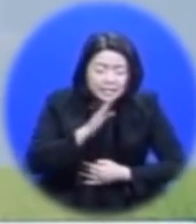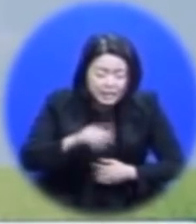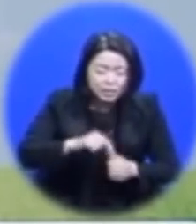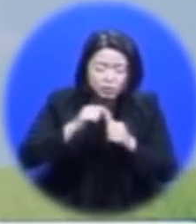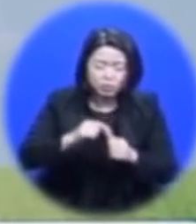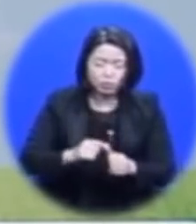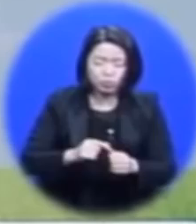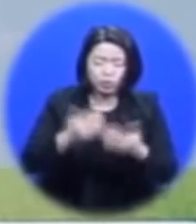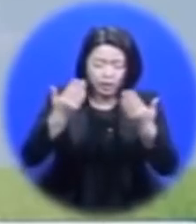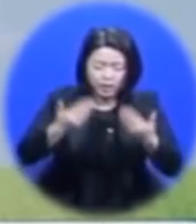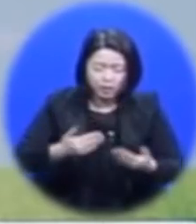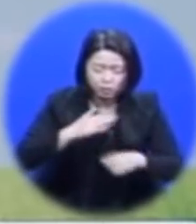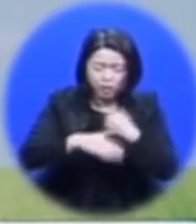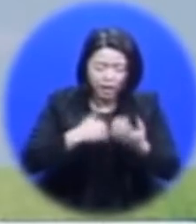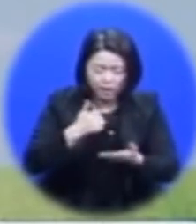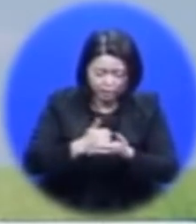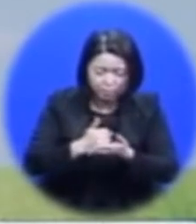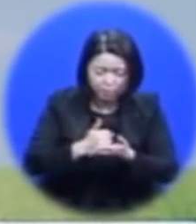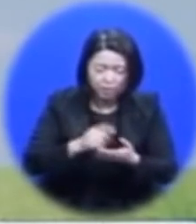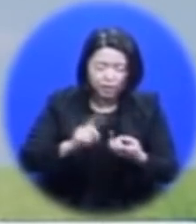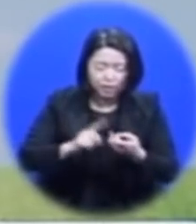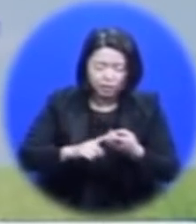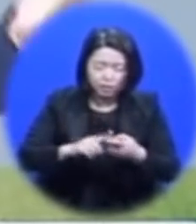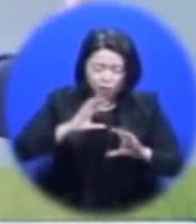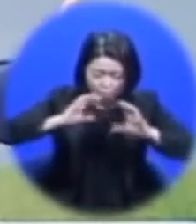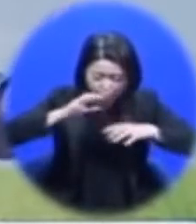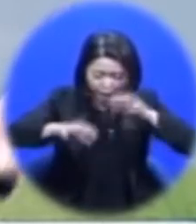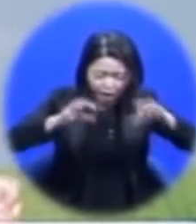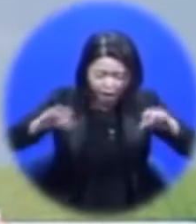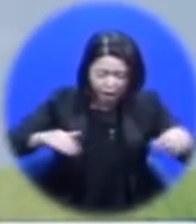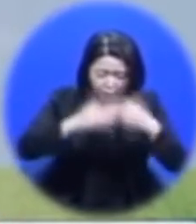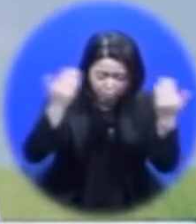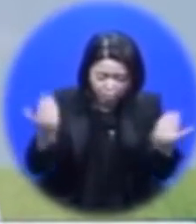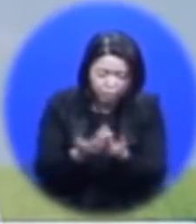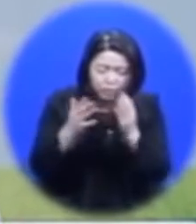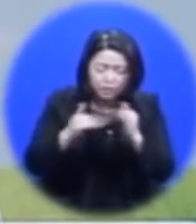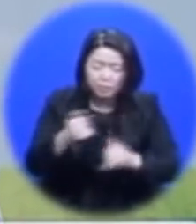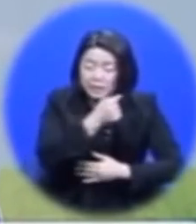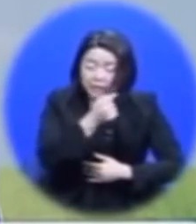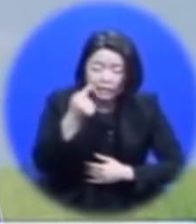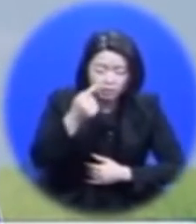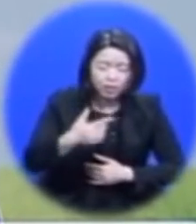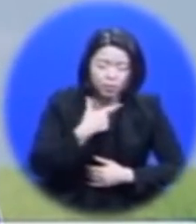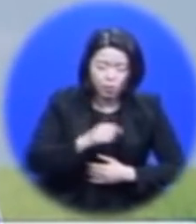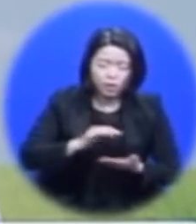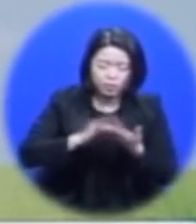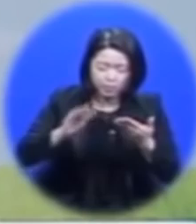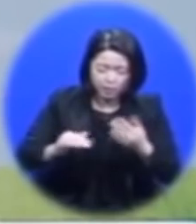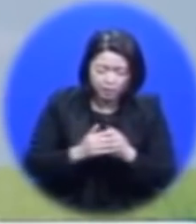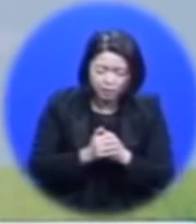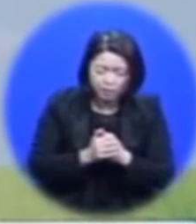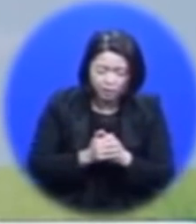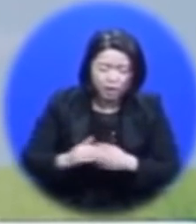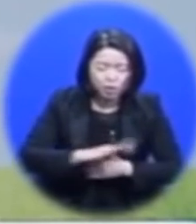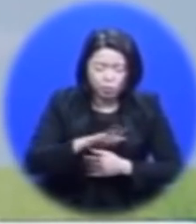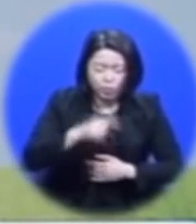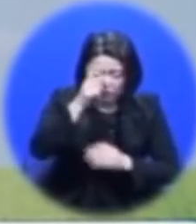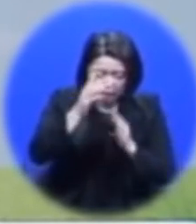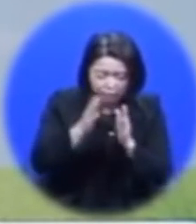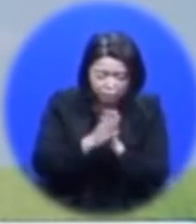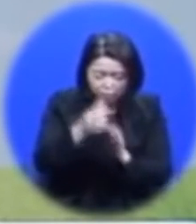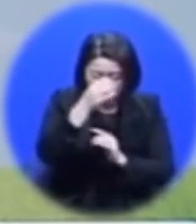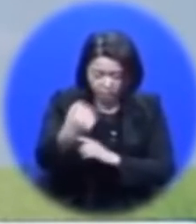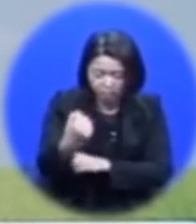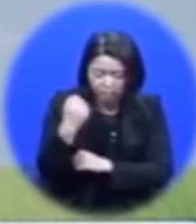구원하시는 하나님이심을 하나님 만방의 모든 사람들에게 증거하기를 원합니다. 우리에게 기도의 능력을